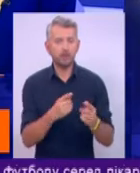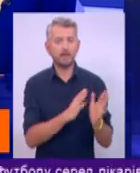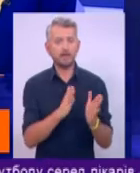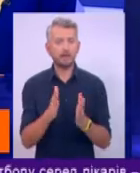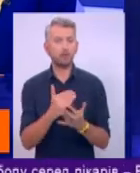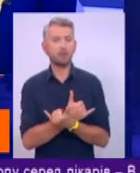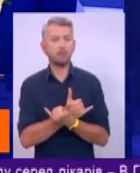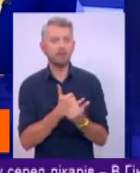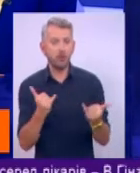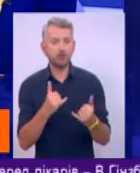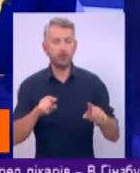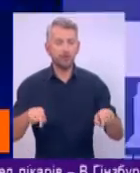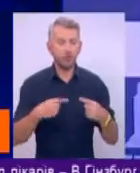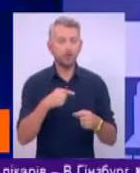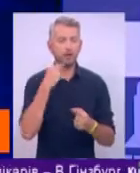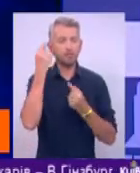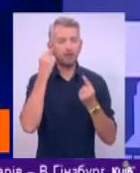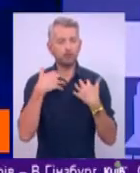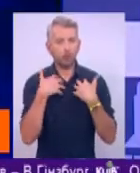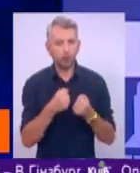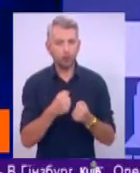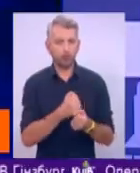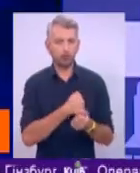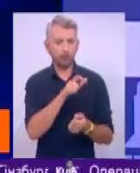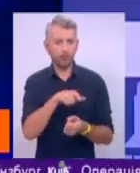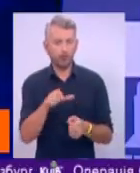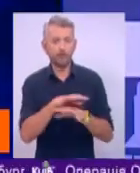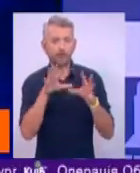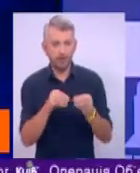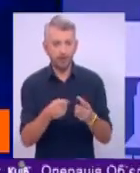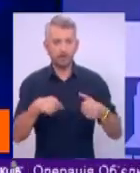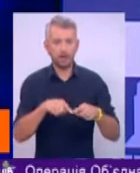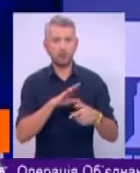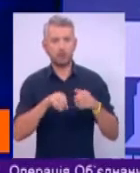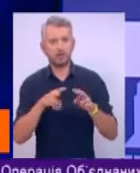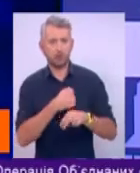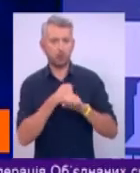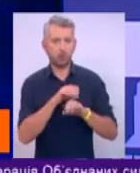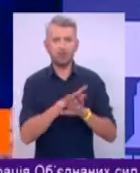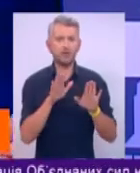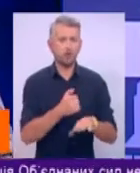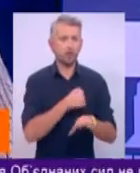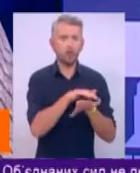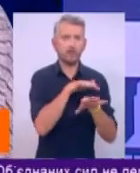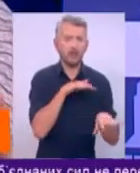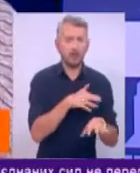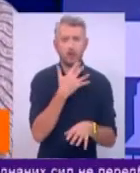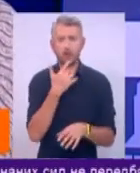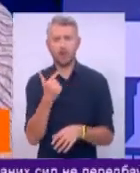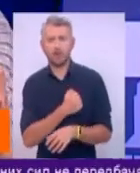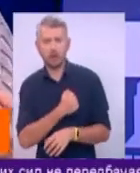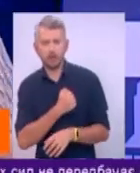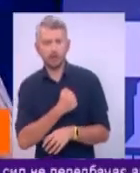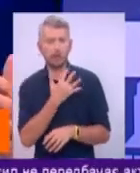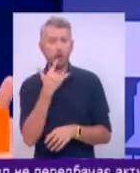систему забезпечення і відновлення психічного здоров'я особового складу взагалі в секторі безпеки і оборони, не тільки Збройних силах, Національних гвардії. В